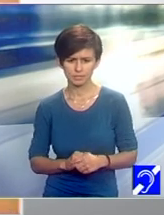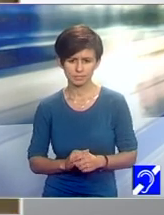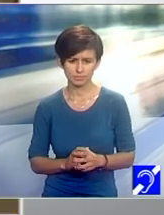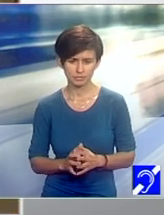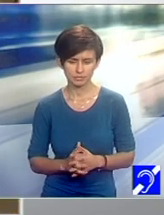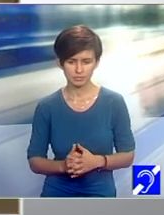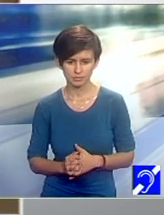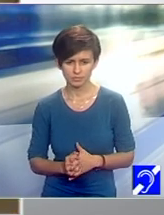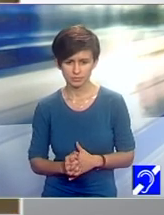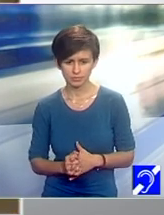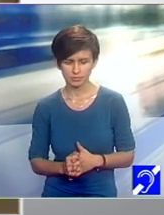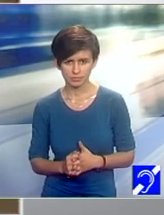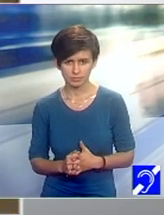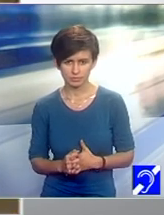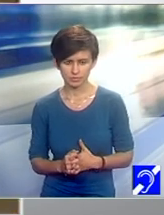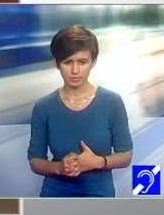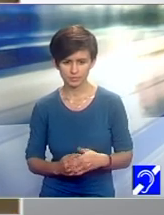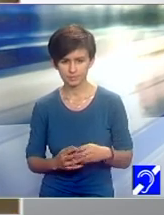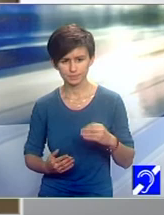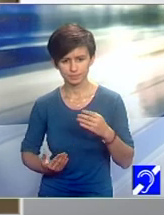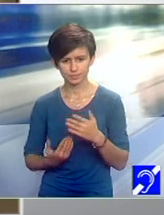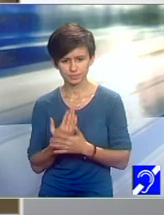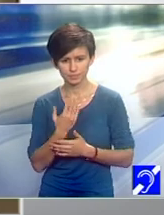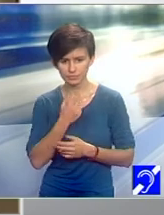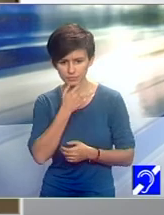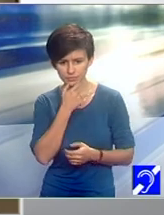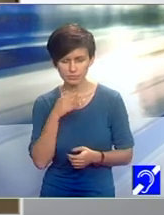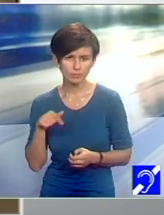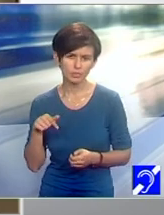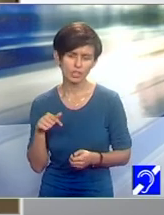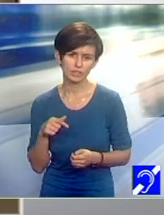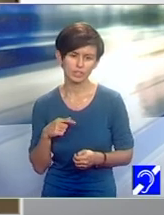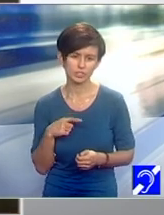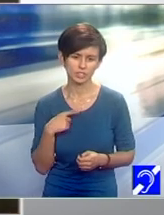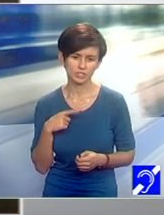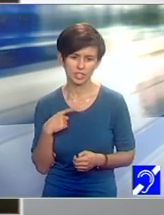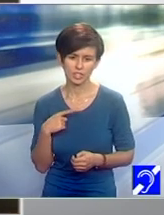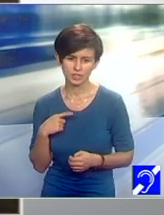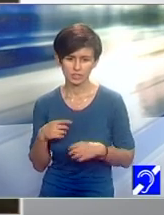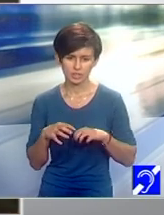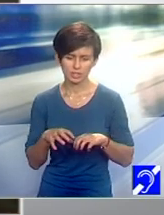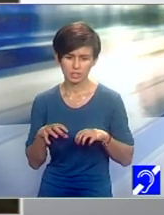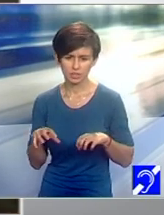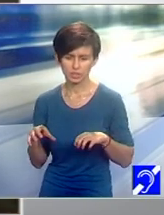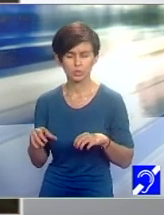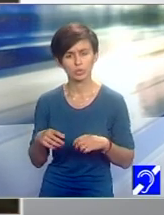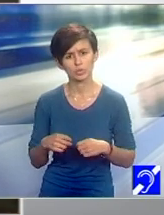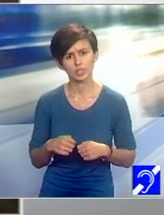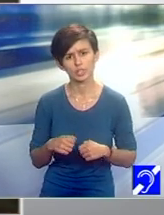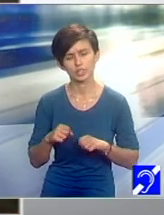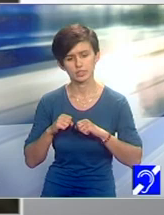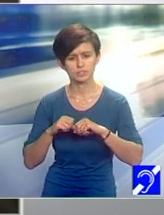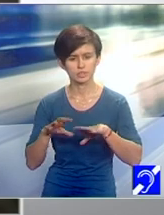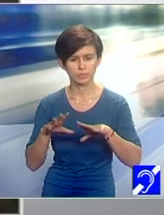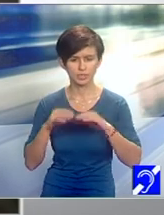pregătire și ca o noutate de anul acesta 62 de locuri distribuite la nivel de țară instituțelor